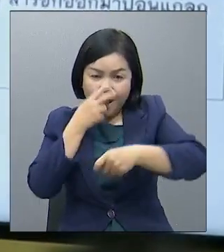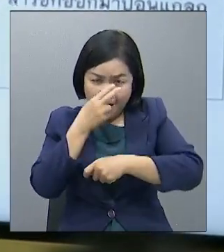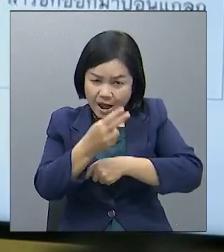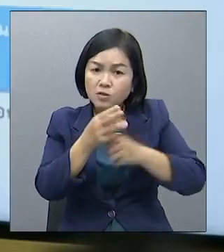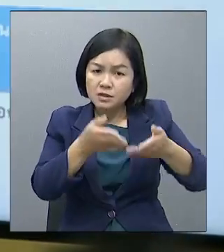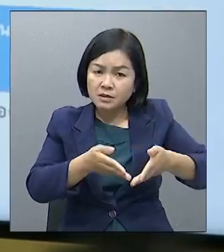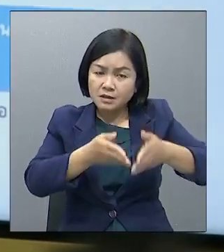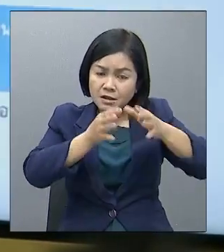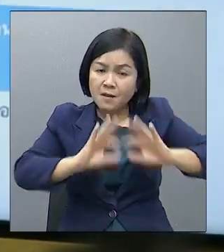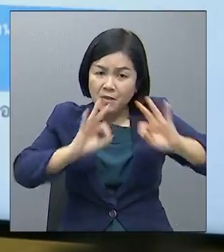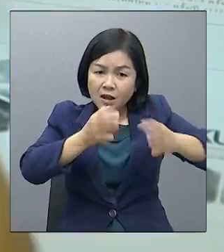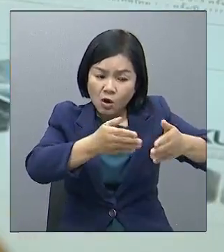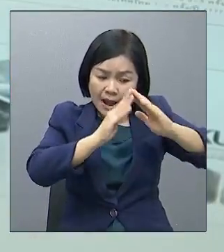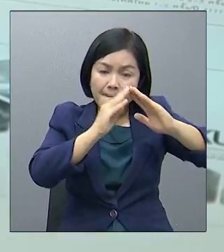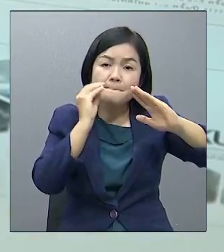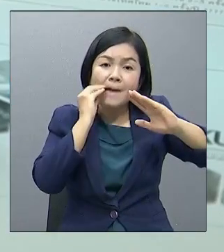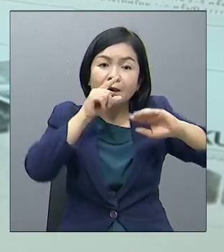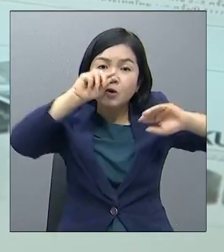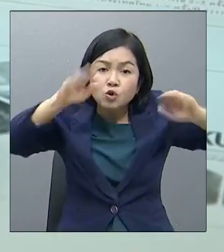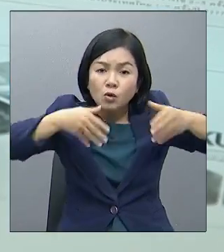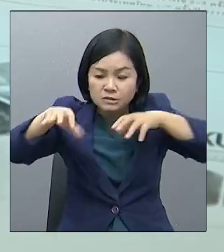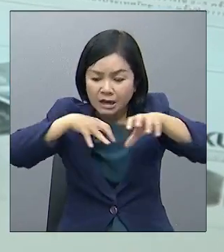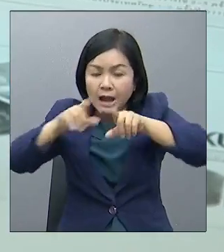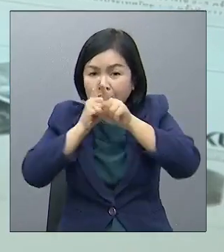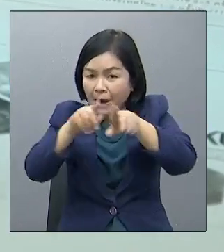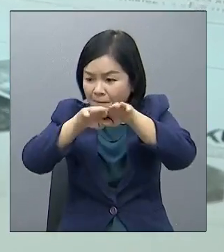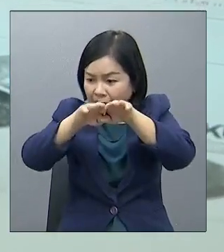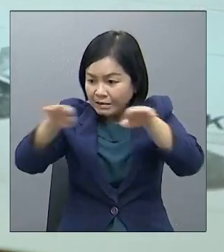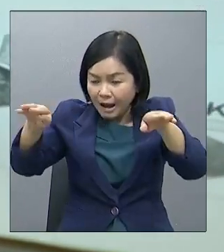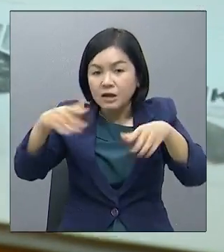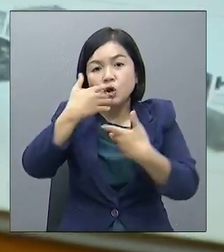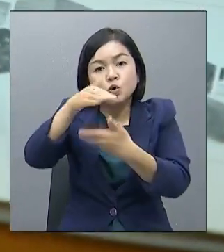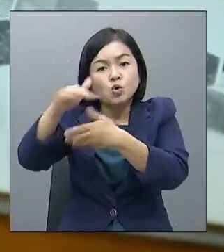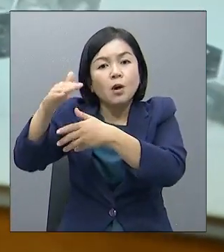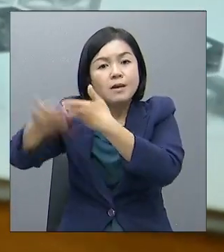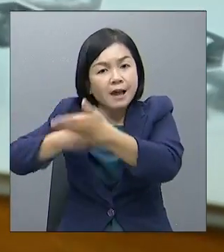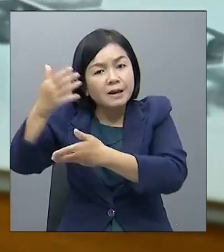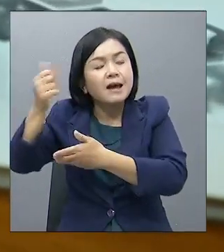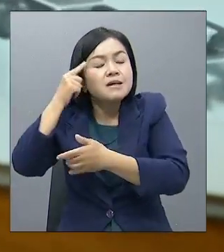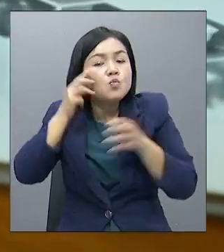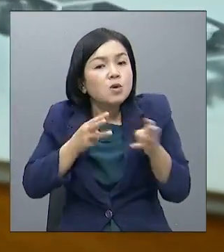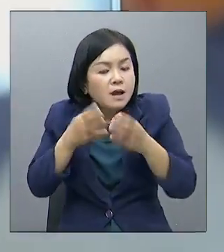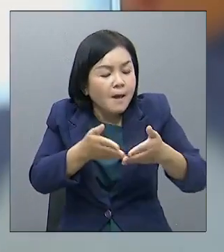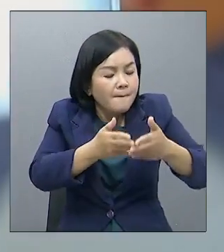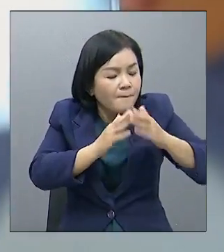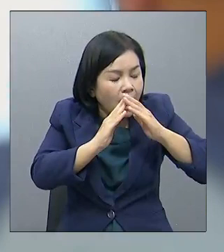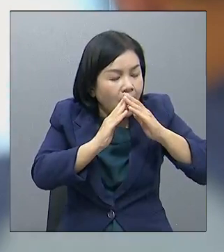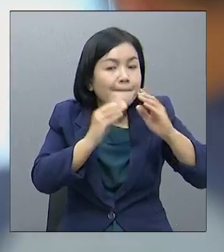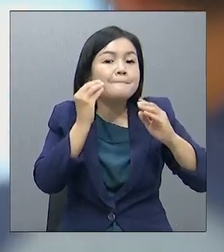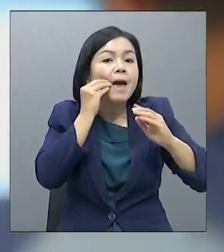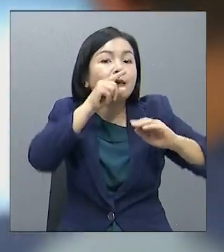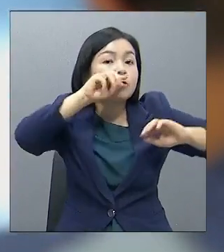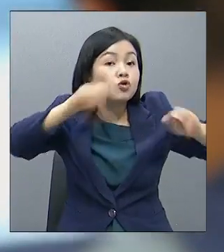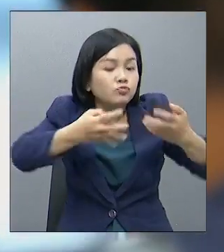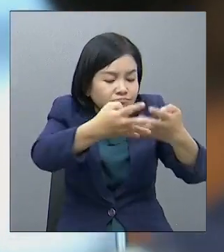ำเป็นที่จะต้องมาทำการจัดการบ้านนกให้มีมาตรฐานก็เลยเป็นที่มาของแนวคิดที่จะสร้างโจทย์วิจัยที่เราจะ